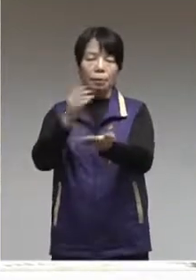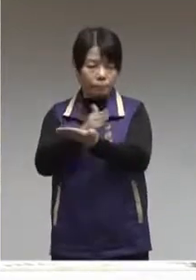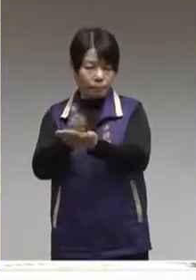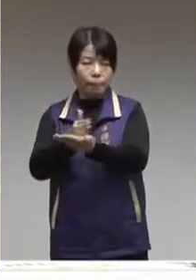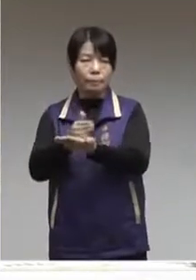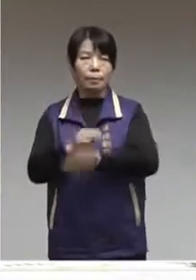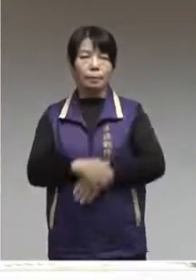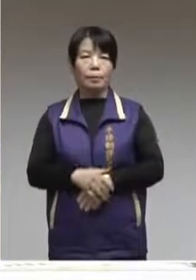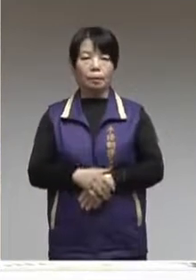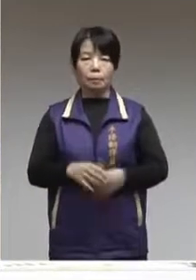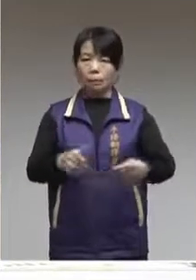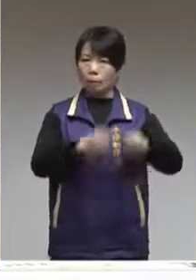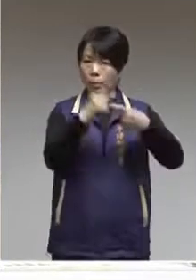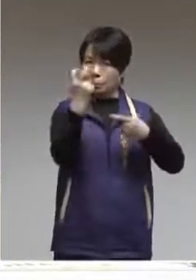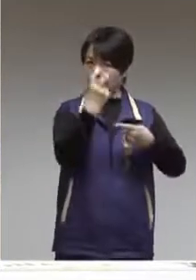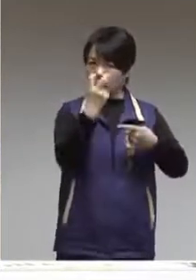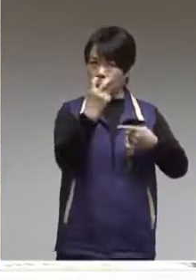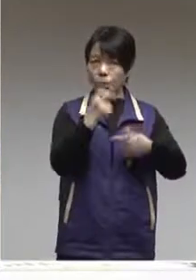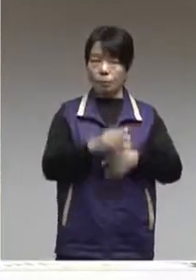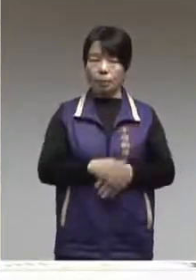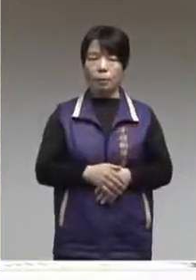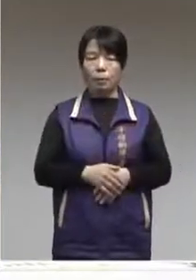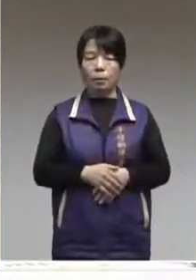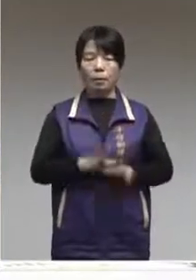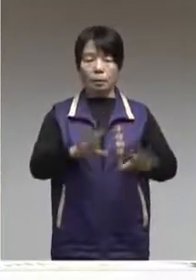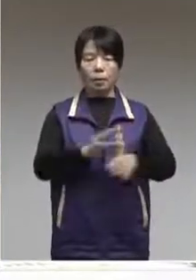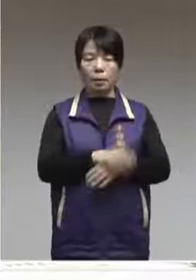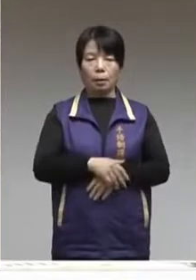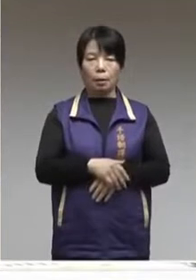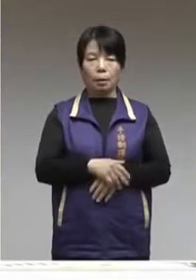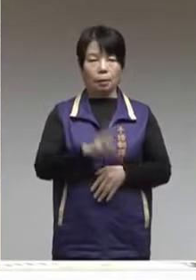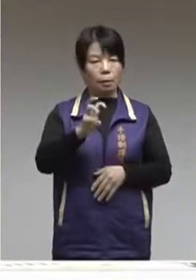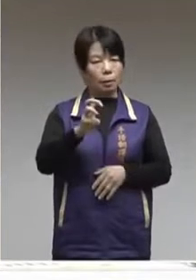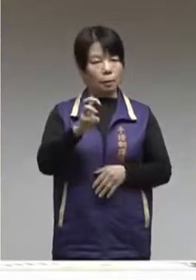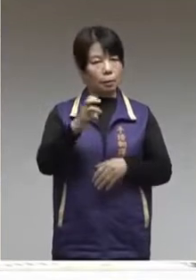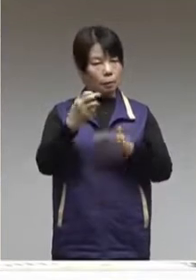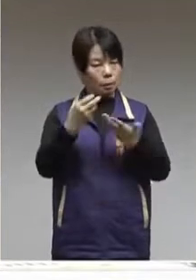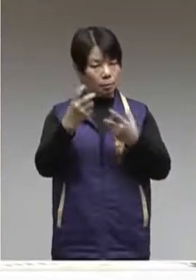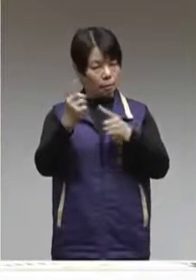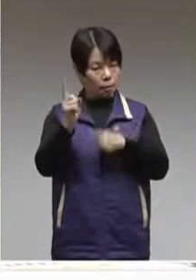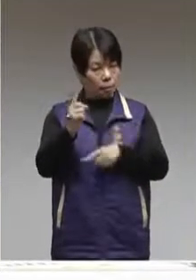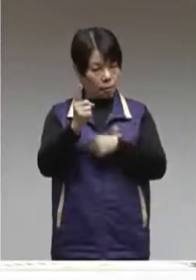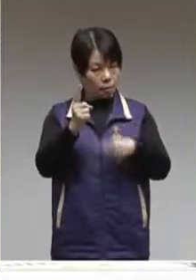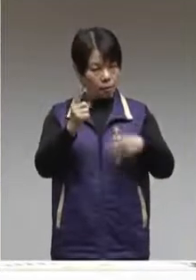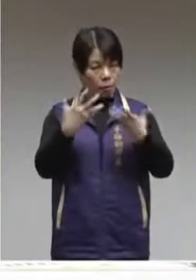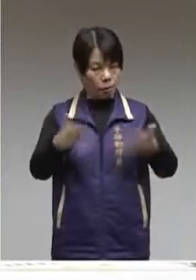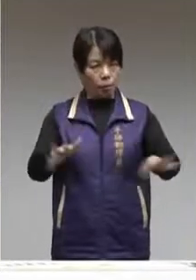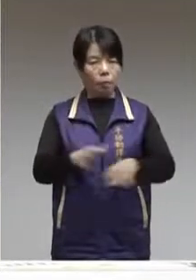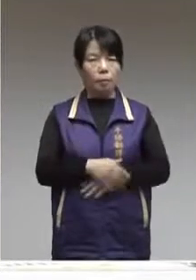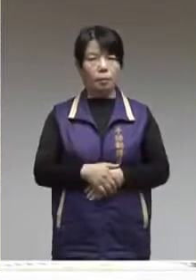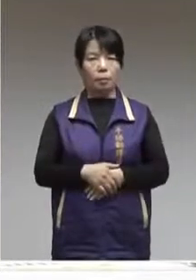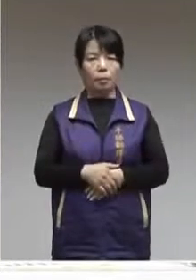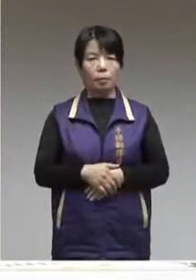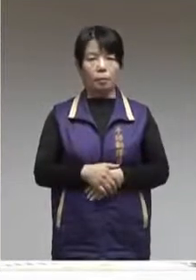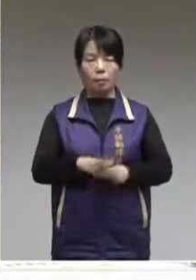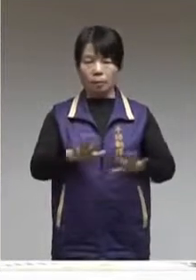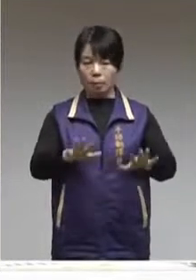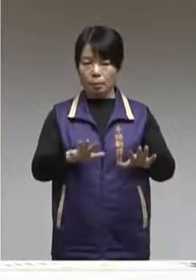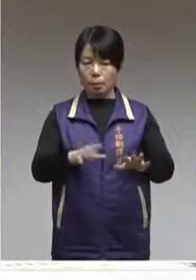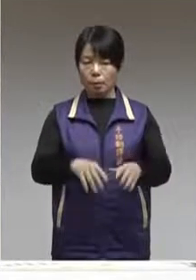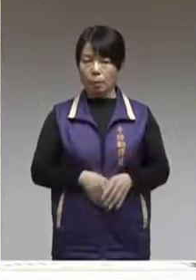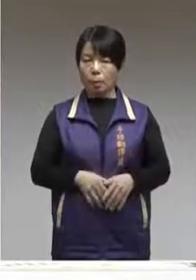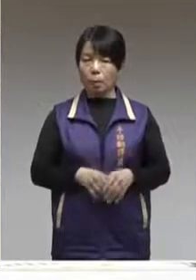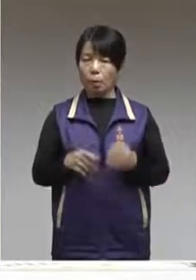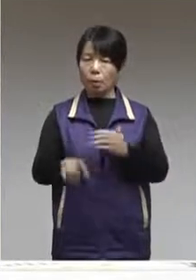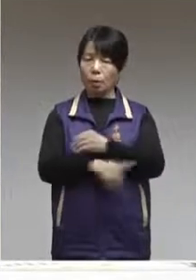所以我们当时第一次的检查是三个，大概三十几嘛，那最后同检体在还有后